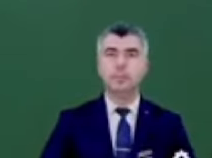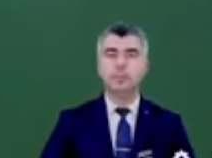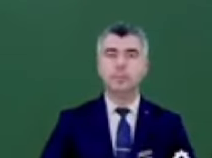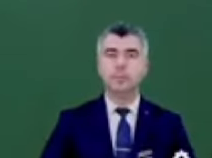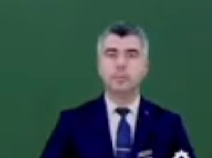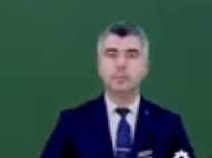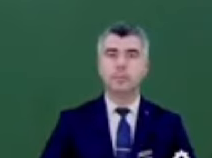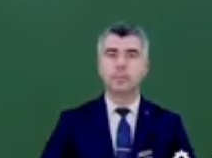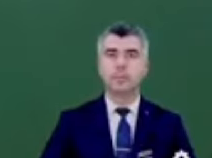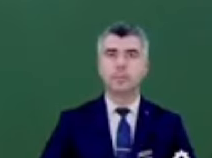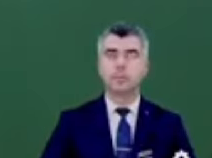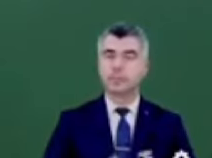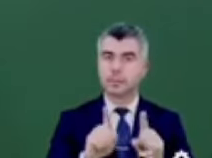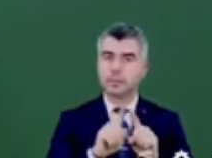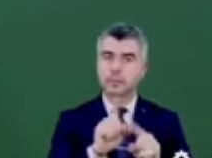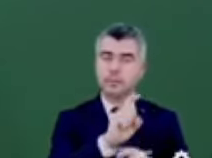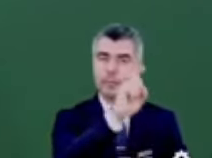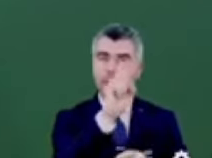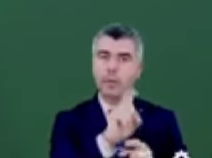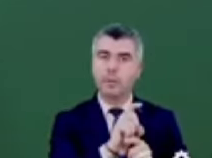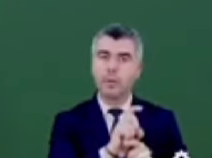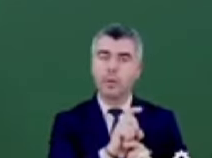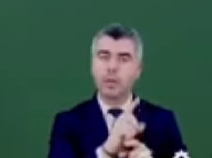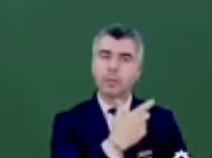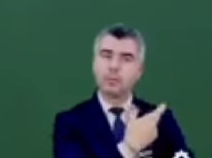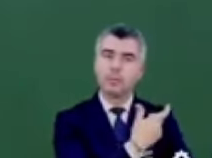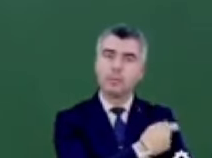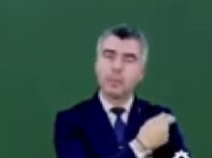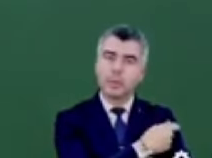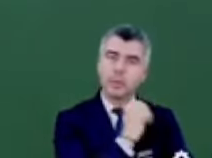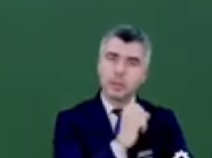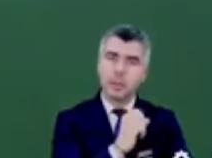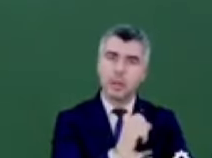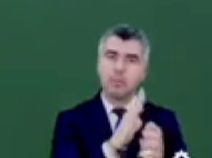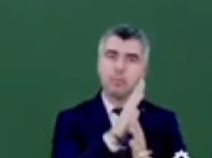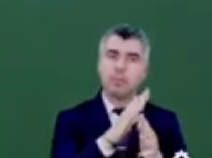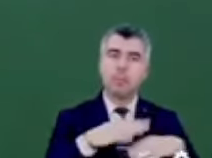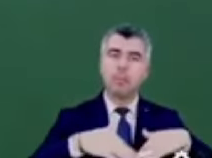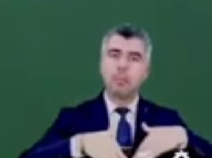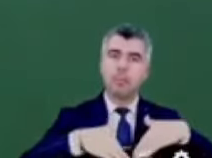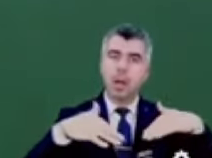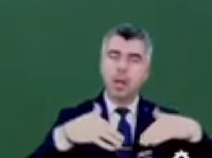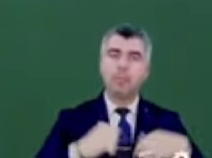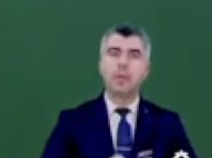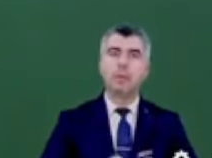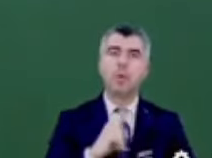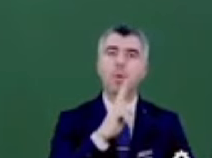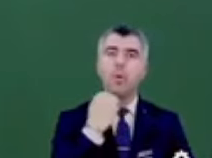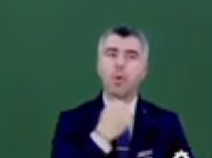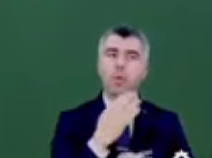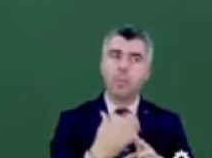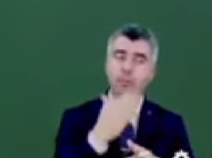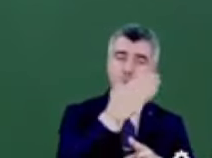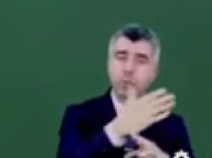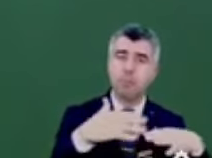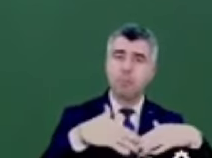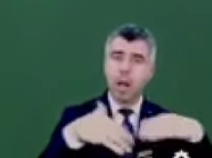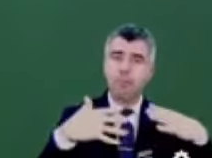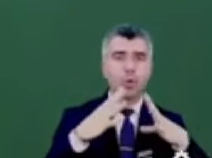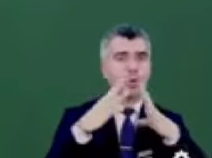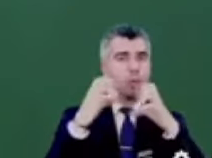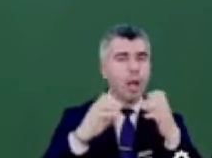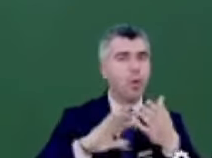بخصوص السؤال اللي مرتبط باللقاح لي عنده علاقه بالبرلمان الحكومه ما عندها حتى مشكل تمشي للبرلمان تكلم في